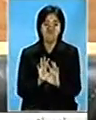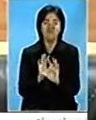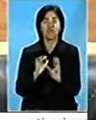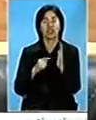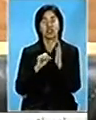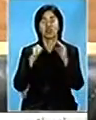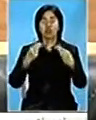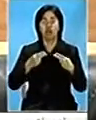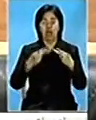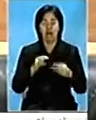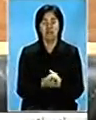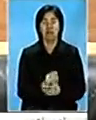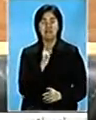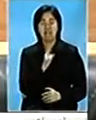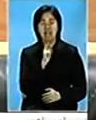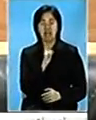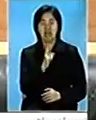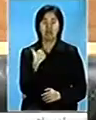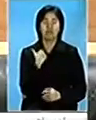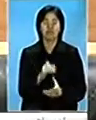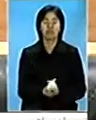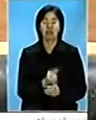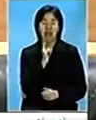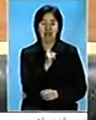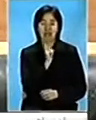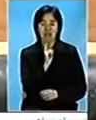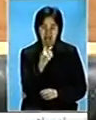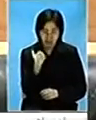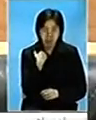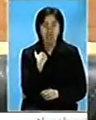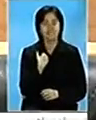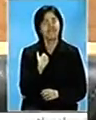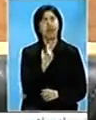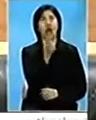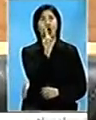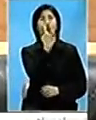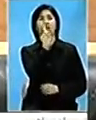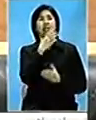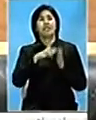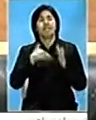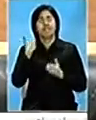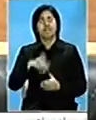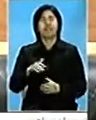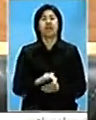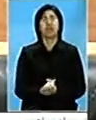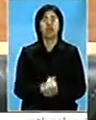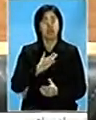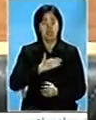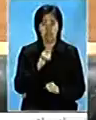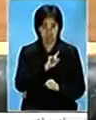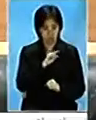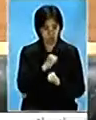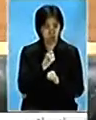ามไปโจมตีไปด่าทอสารพัดทุกอย่างทางด้านการเมืองนะคะดิฉันทำหน้า